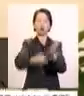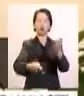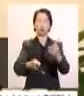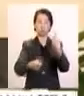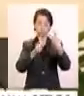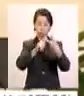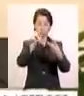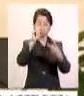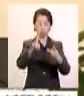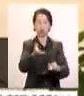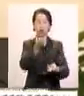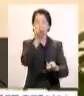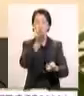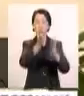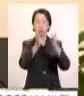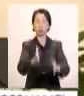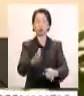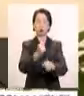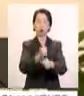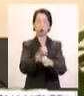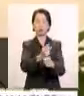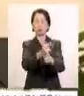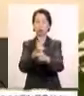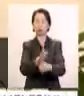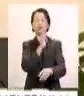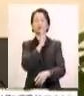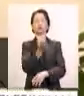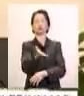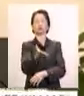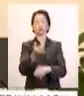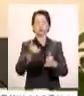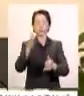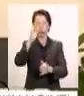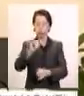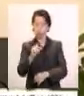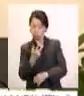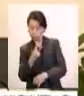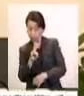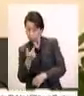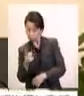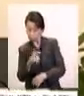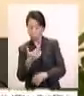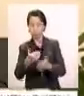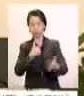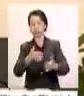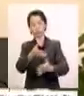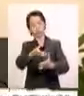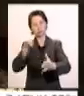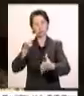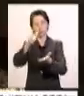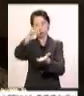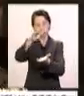kedua, isu waste of manpower. Jadi isu-isu ni kita akan nilai dulu sebelum kita ambil keputusan.